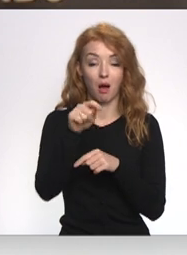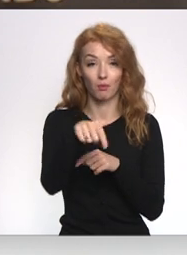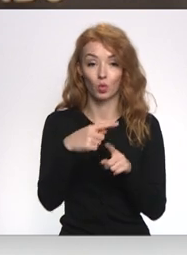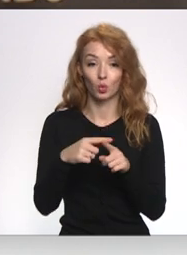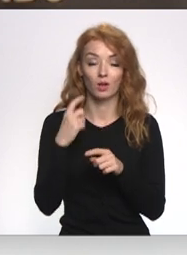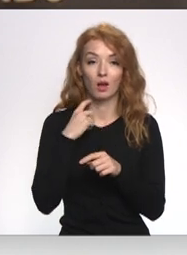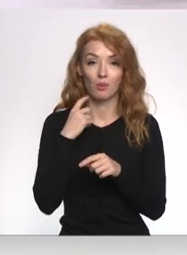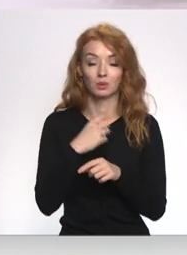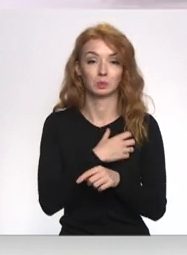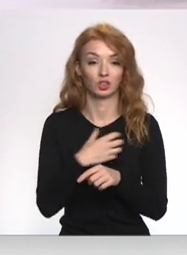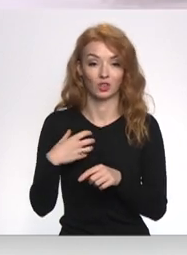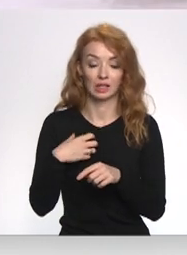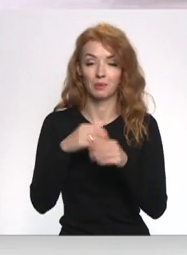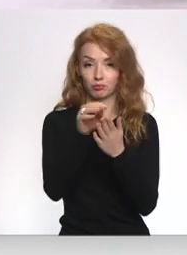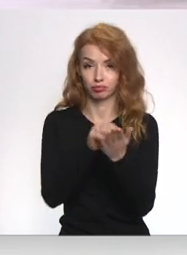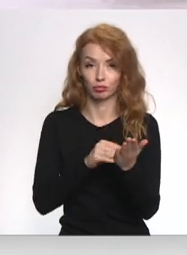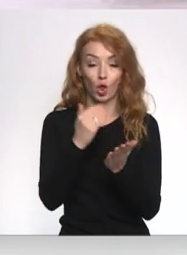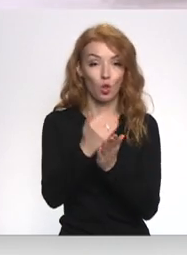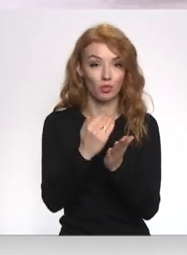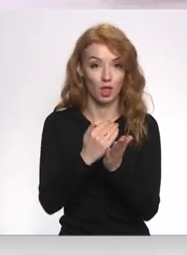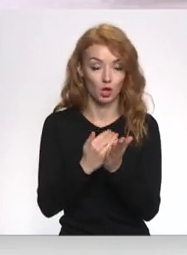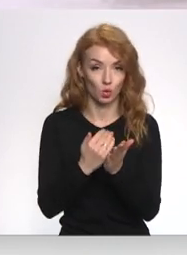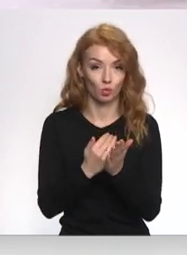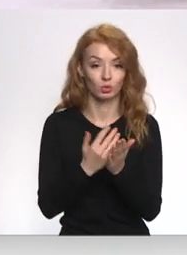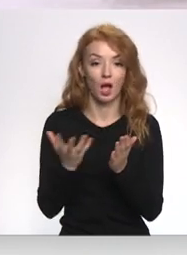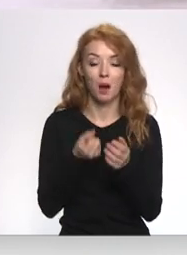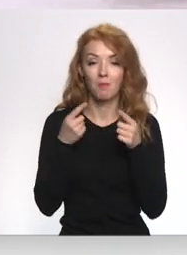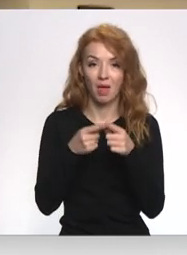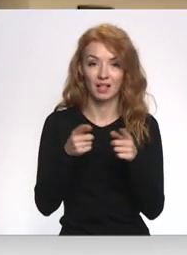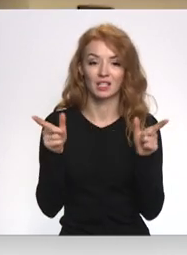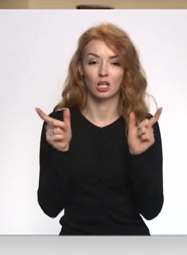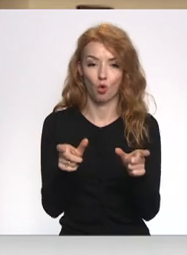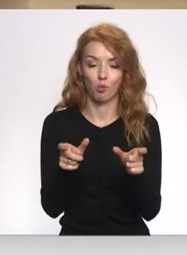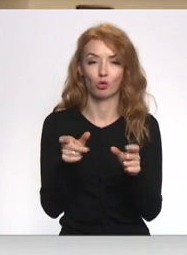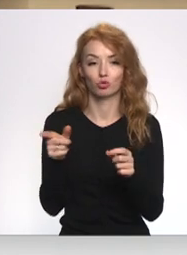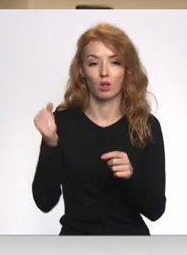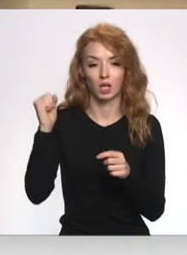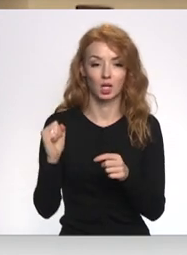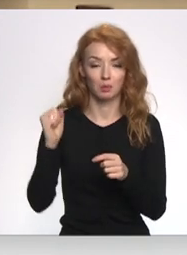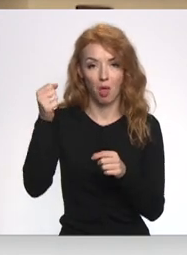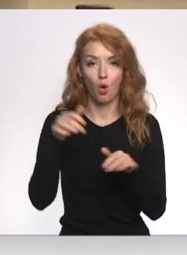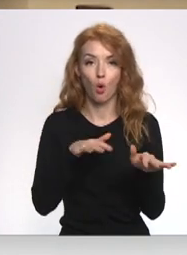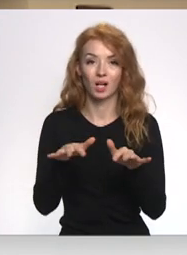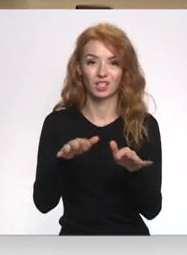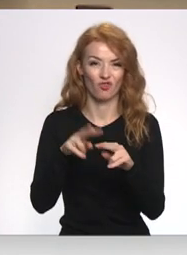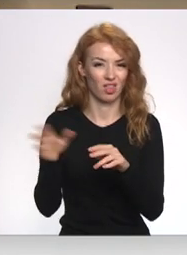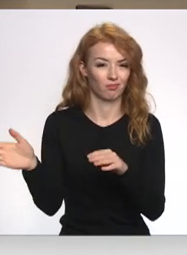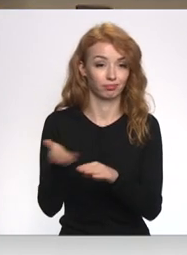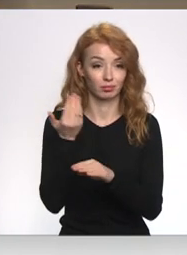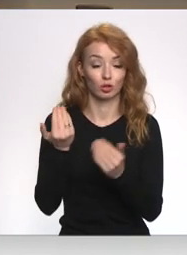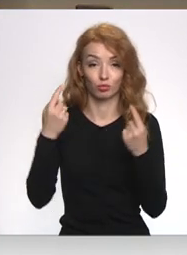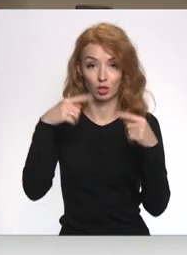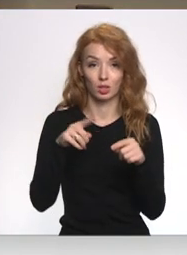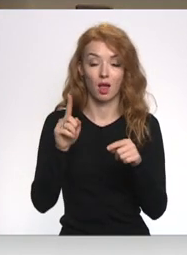Jēkabpils novada pašvaldība izstrādājusi saistošos noteikumus ar mērķi ierobežot azartspēļu organizēšanas vietas. Šobrīd